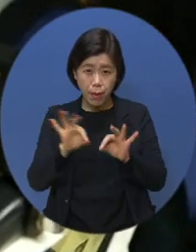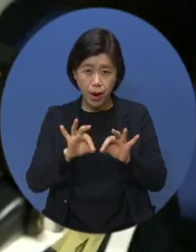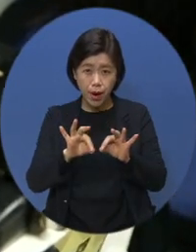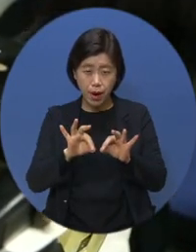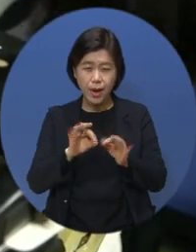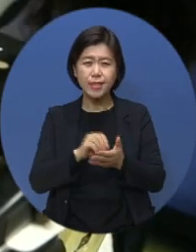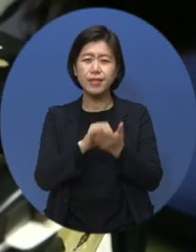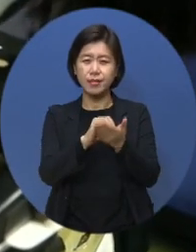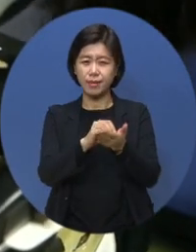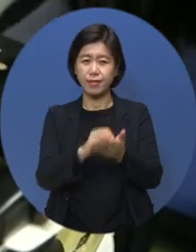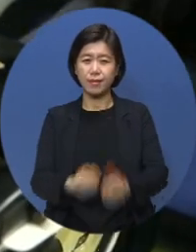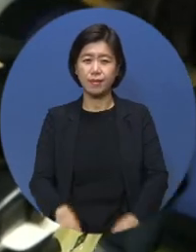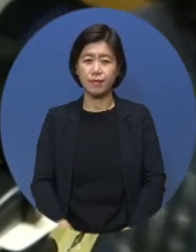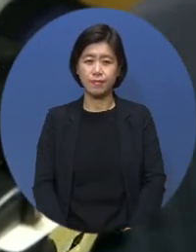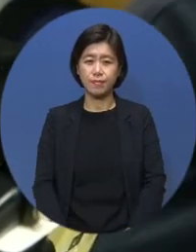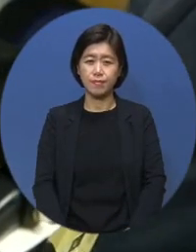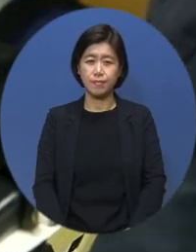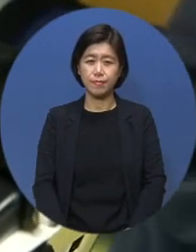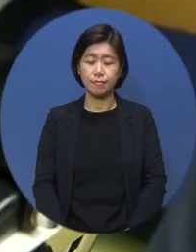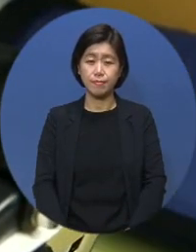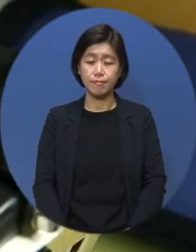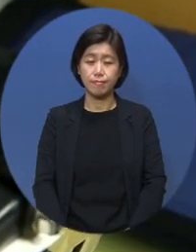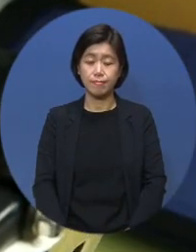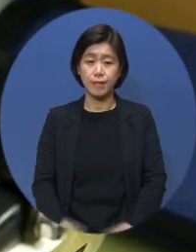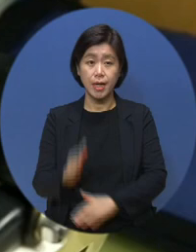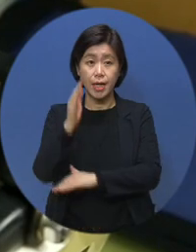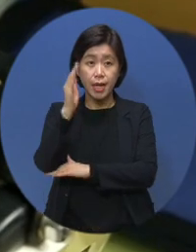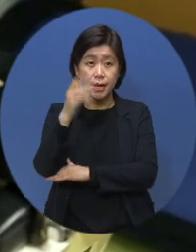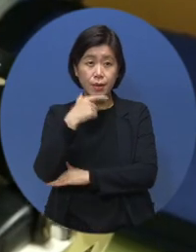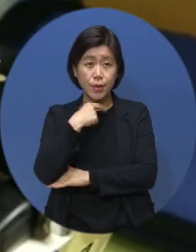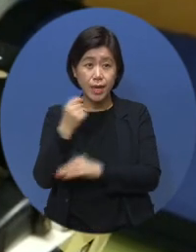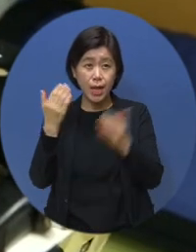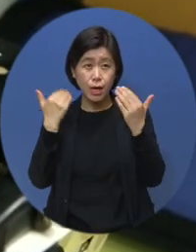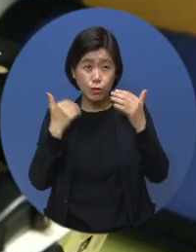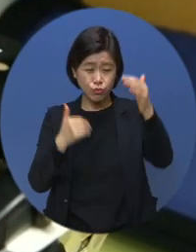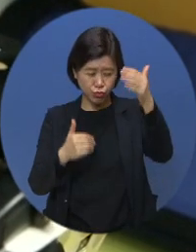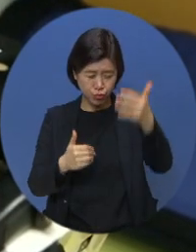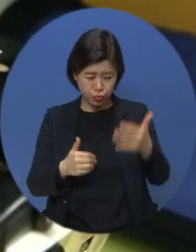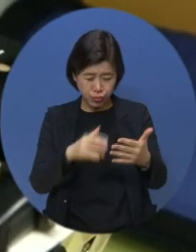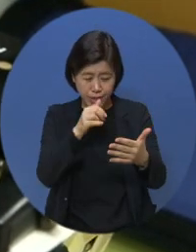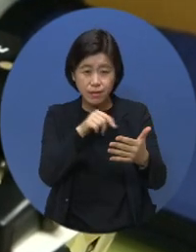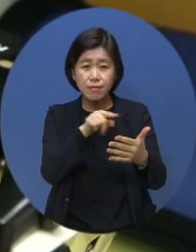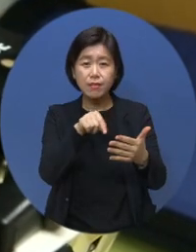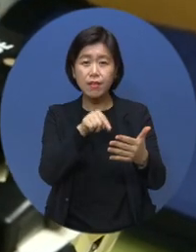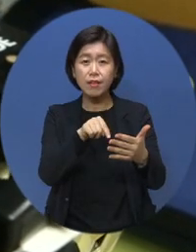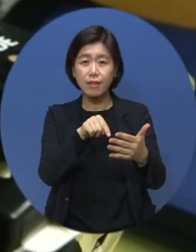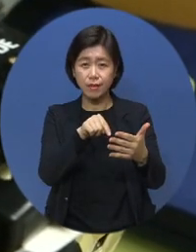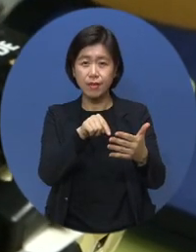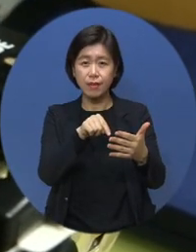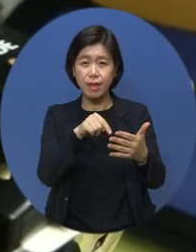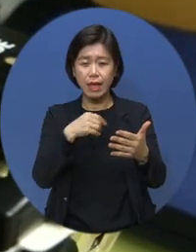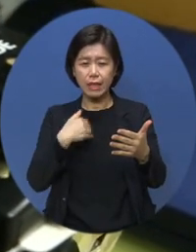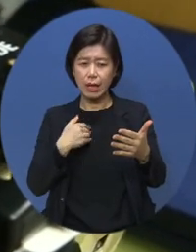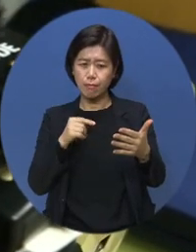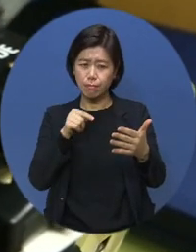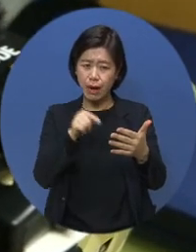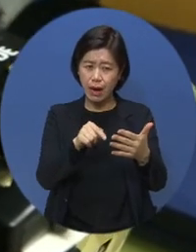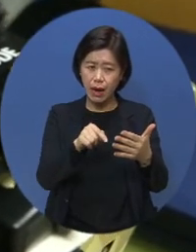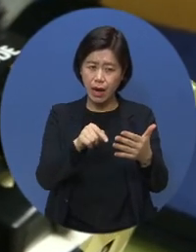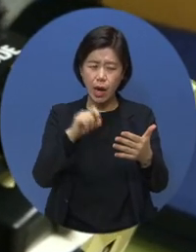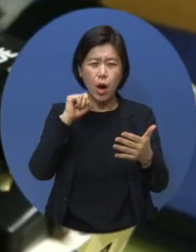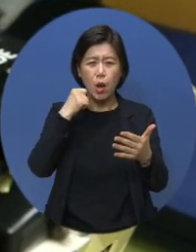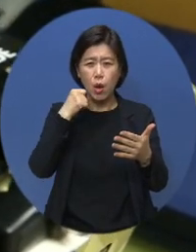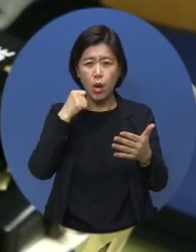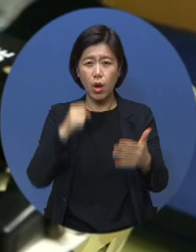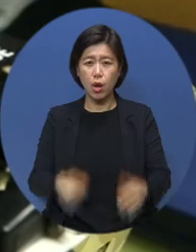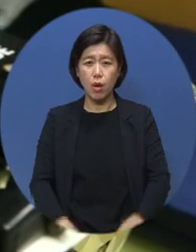어 그래가지고 이제 공부해 봤는데 제가 가기 좀 어려움이 있어요 거리가 좀